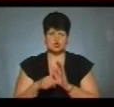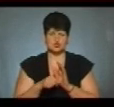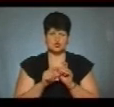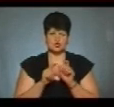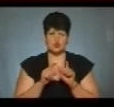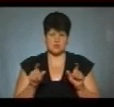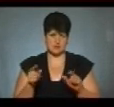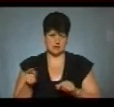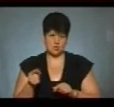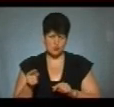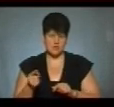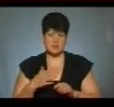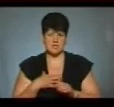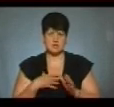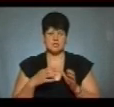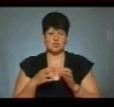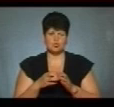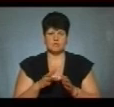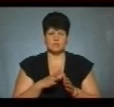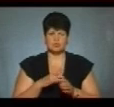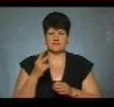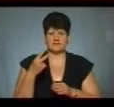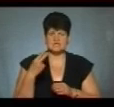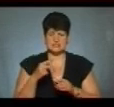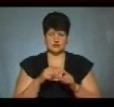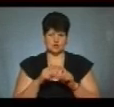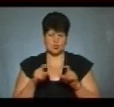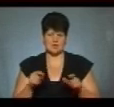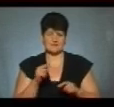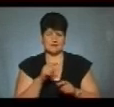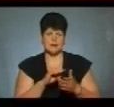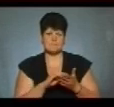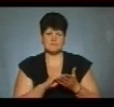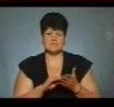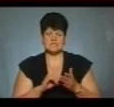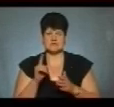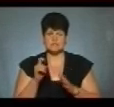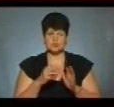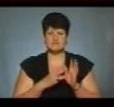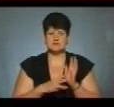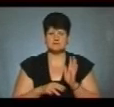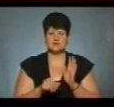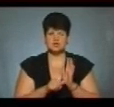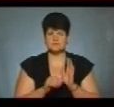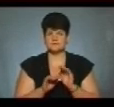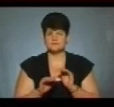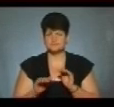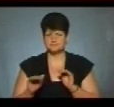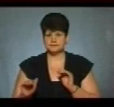школах Тернополя. Наша знімальна група побувала у 20 школі, там писали тести 186 абітурієнтів. Клієнтів